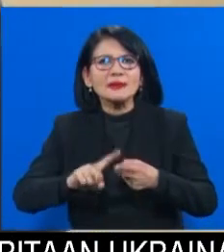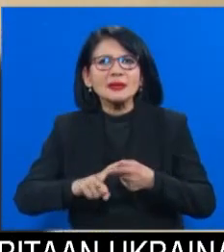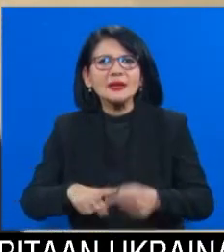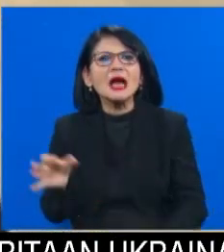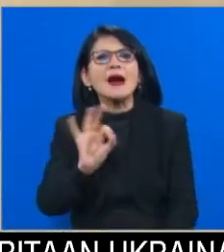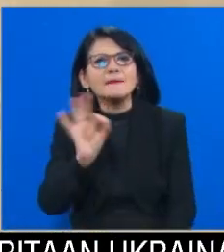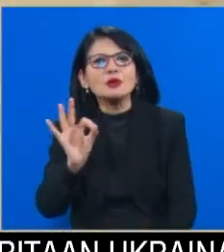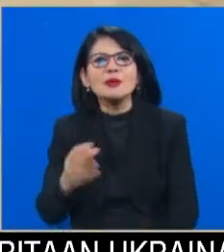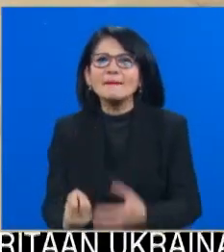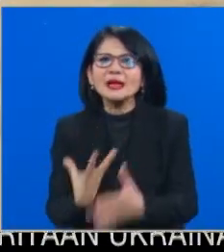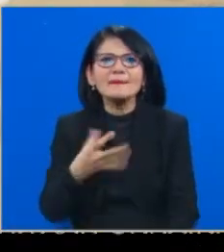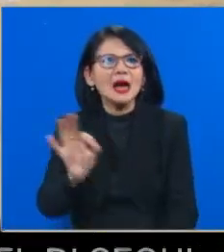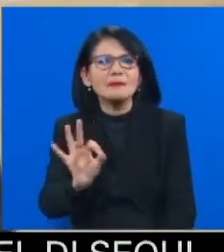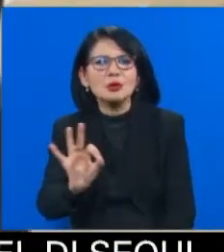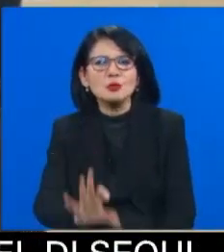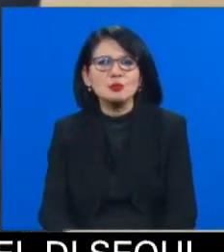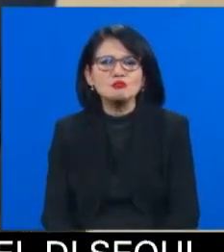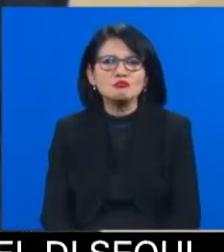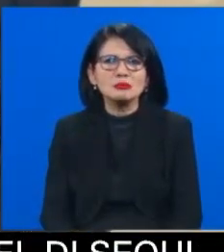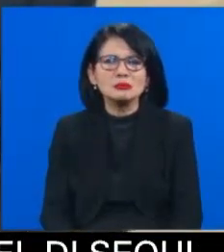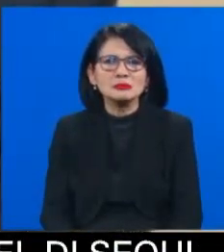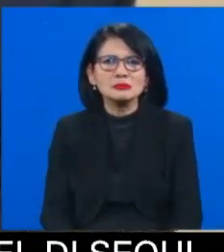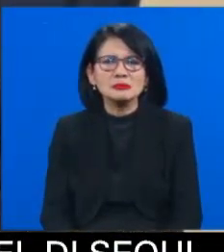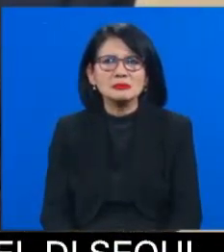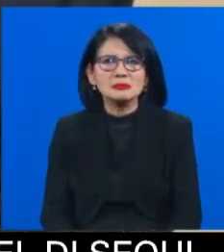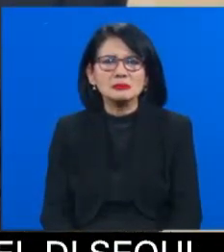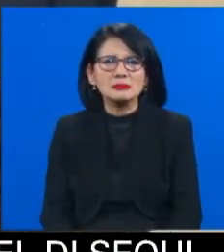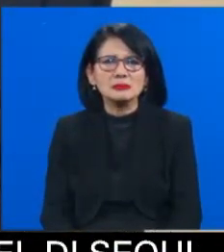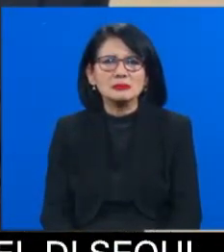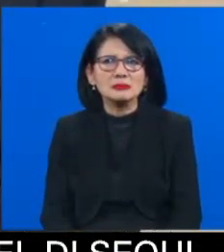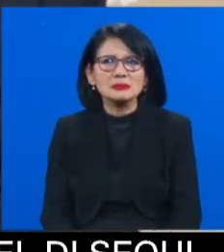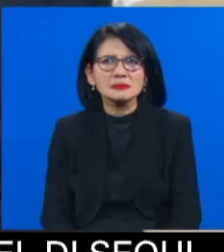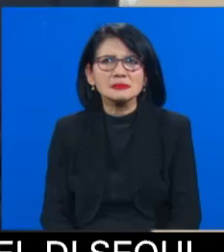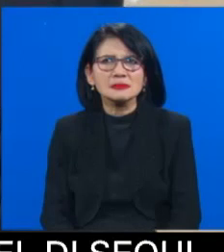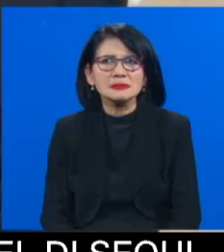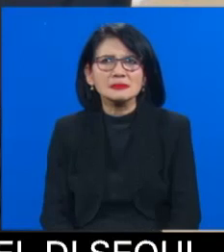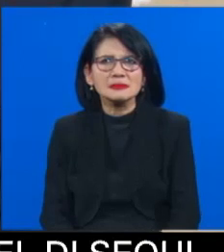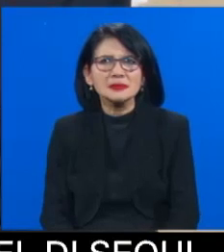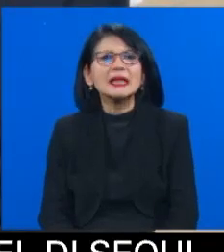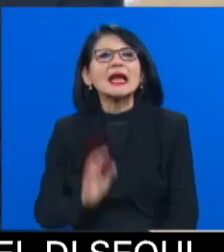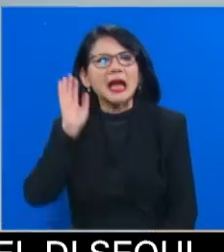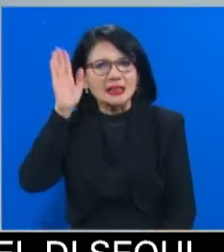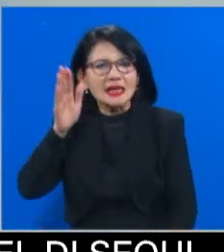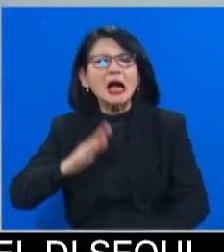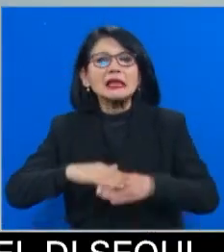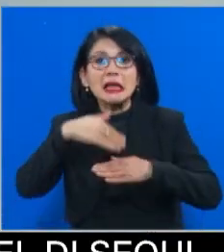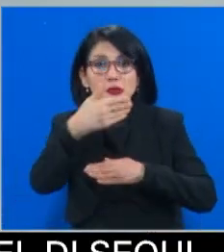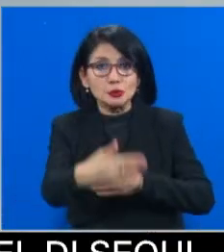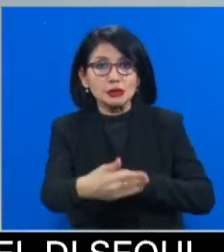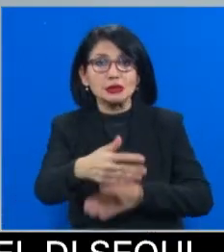ada perkembangan secara signifikan. Cuman ada kata bahasa akan ditindak lanjut.